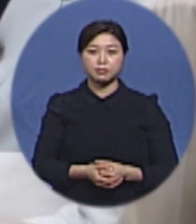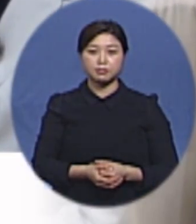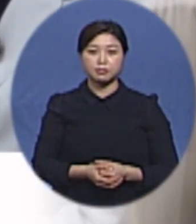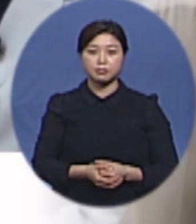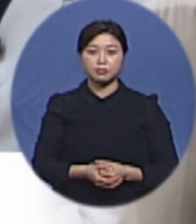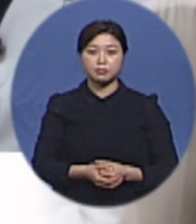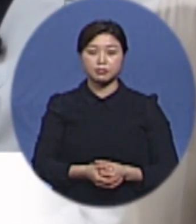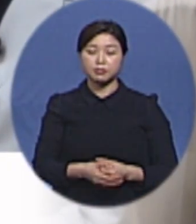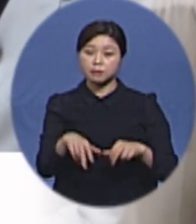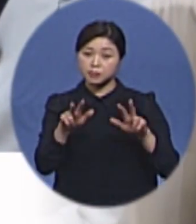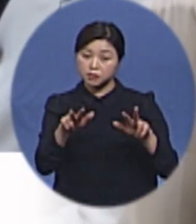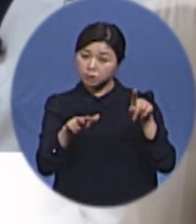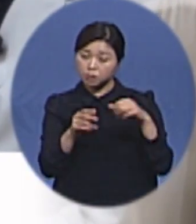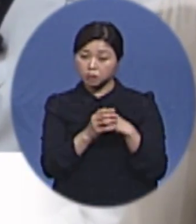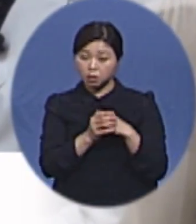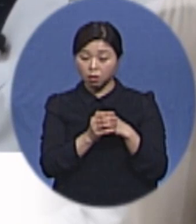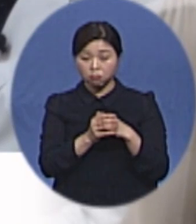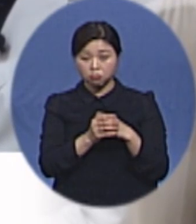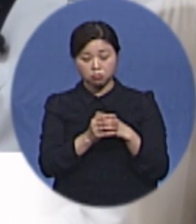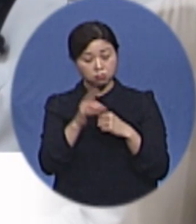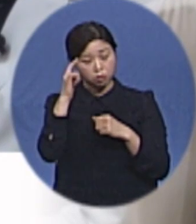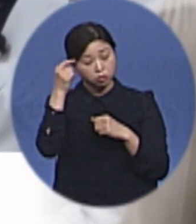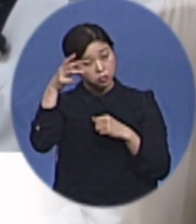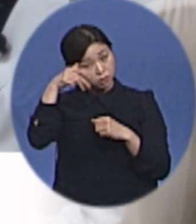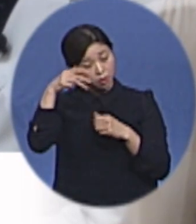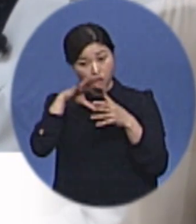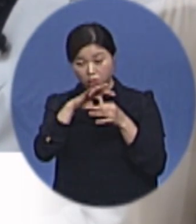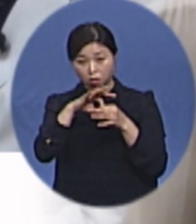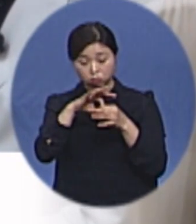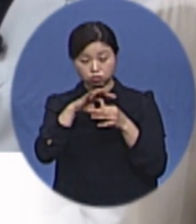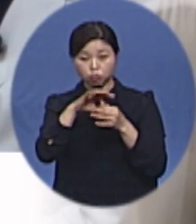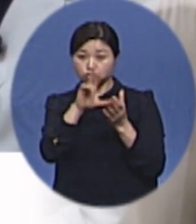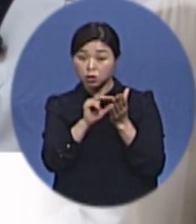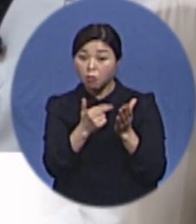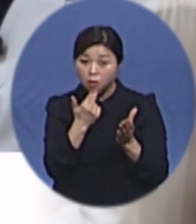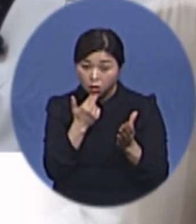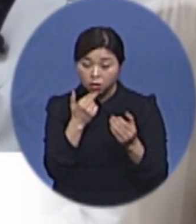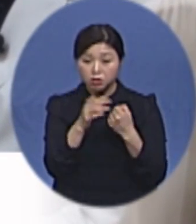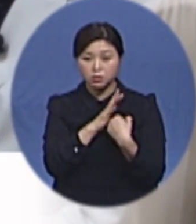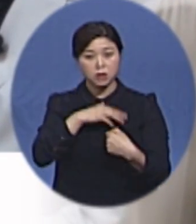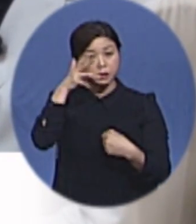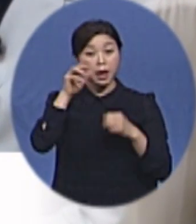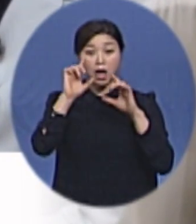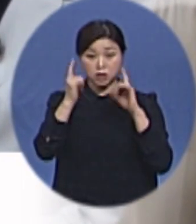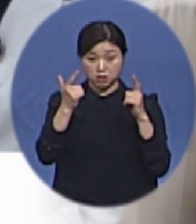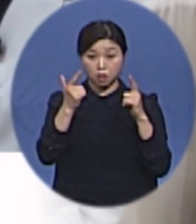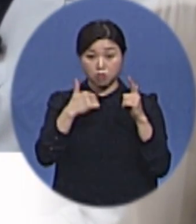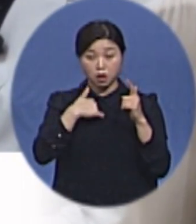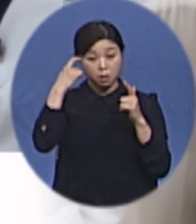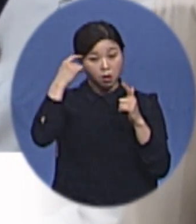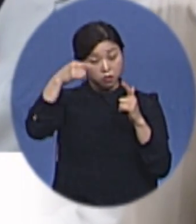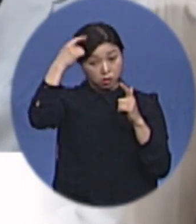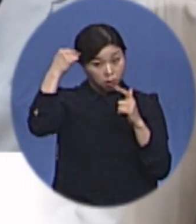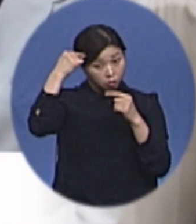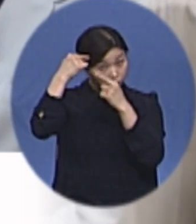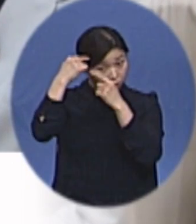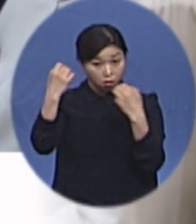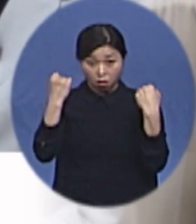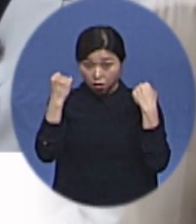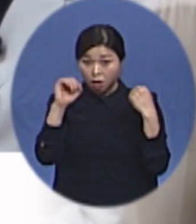지금 현재 증상이 없다고, 아무런 문제가 없다고, 치매가 아니라고 내 머릿속이 멀쩡한 게